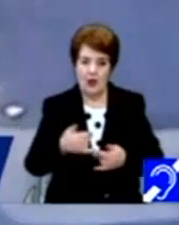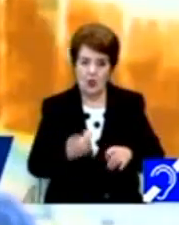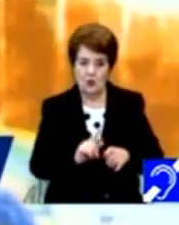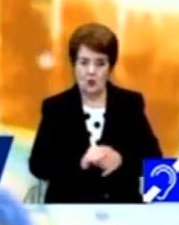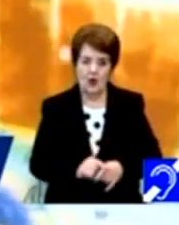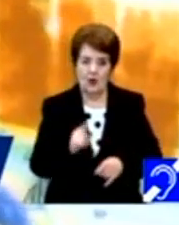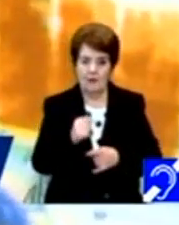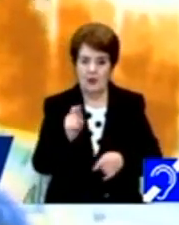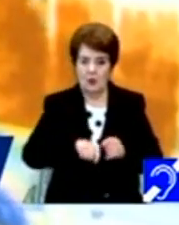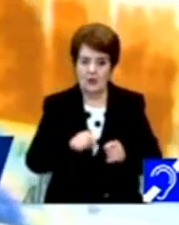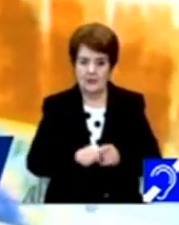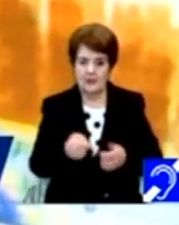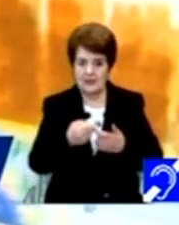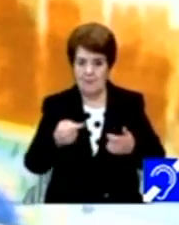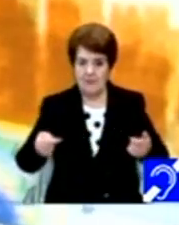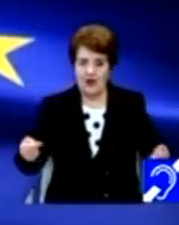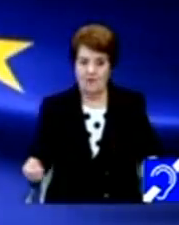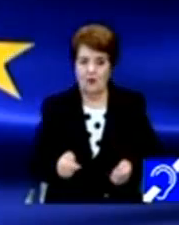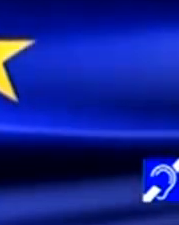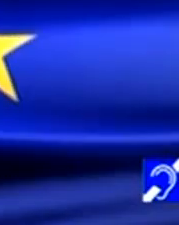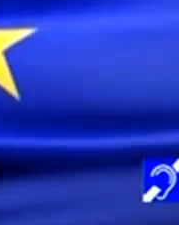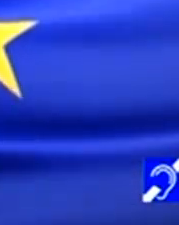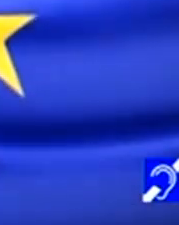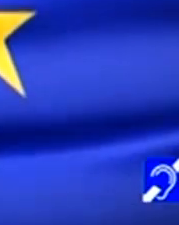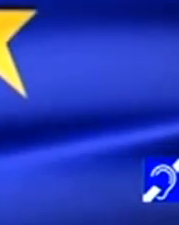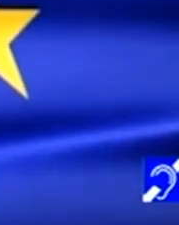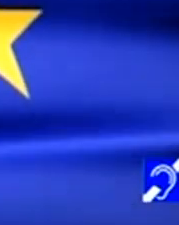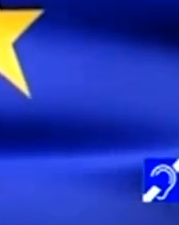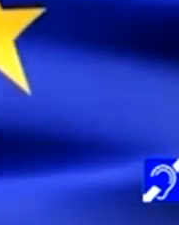analiza mărfurilor în punctele de trecere a frontierei.